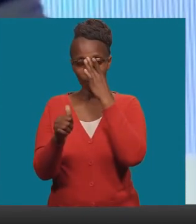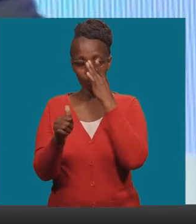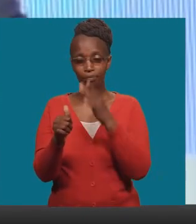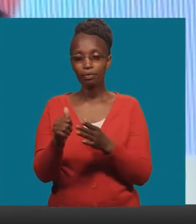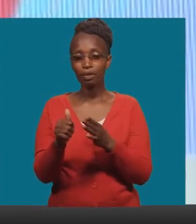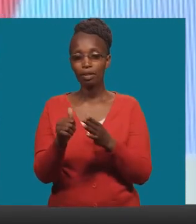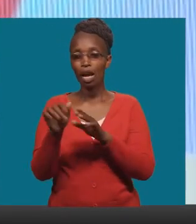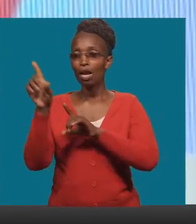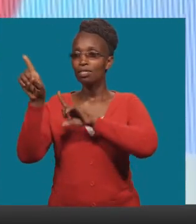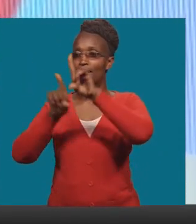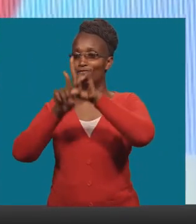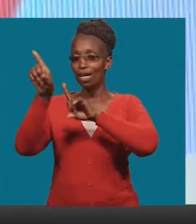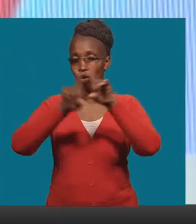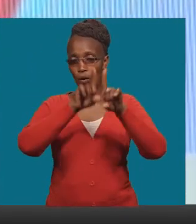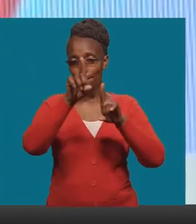quite well.